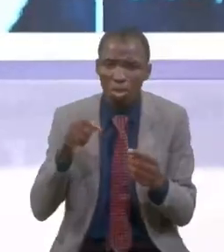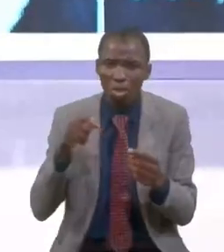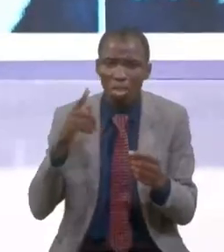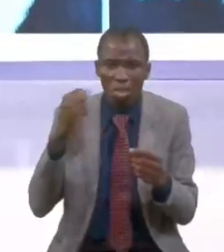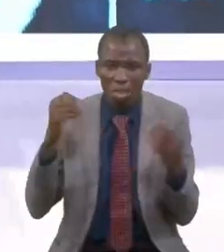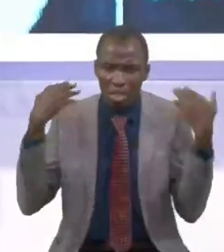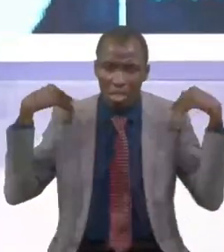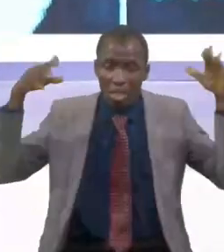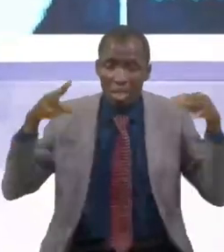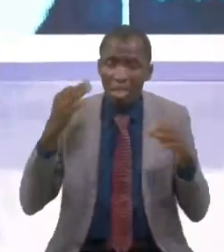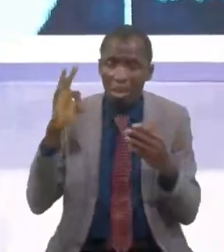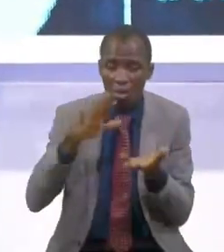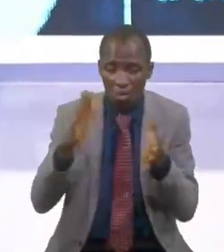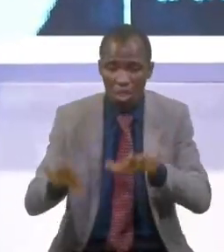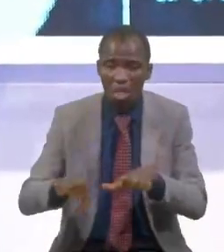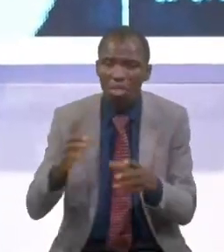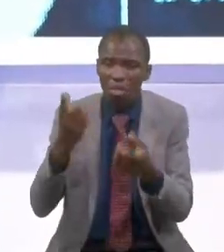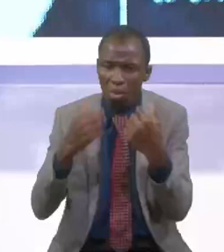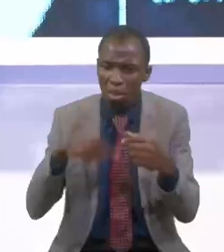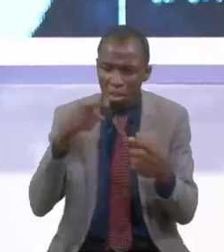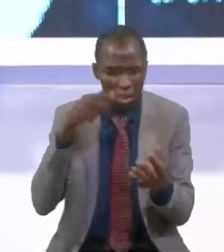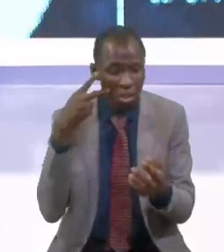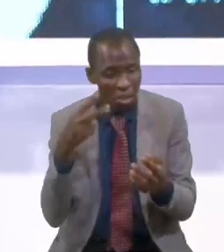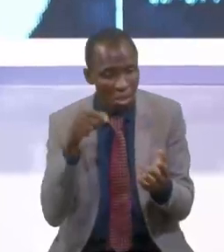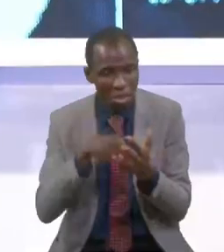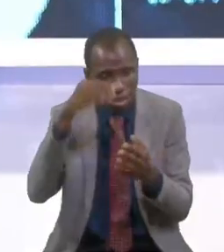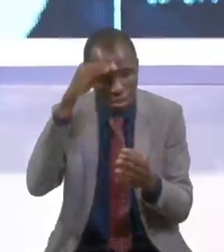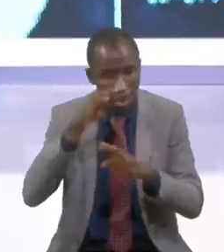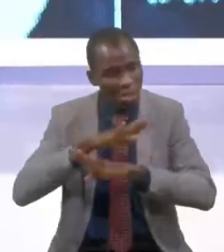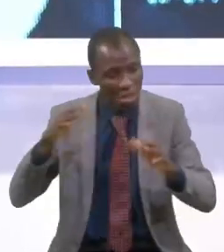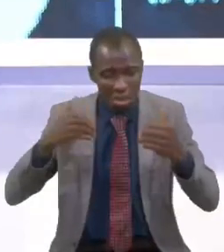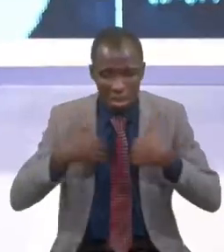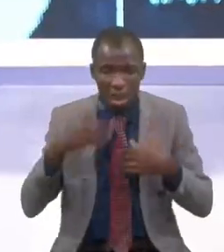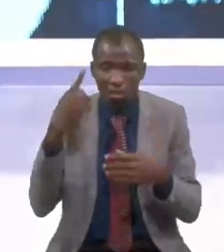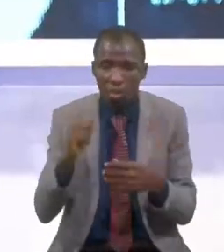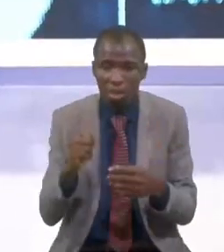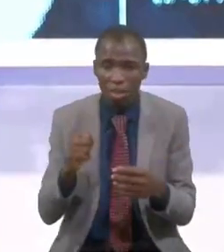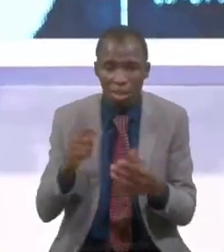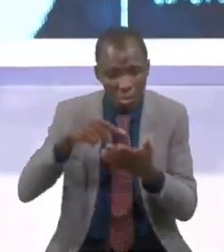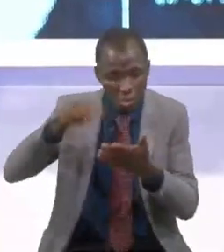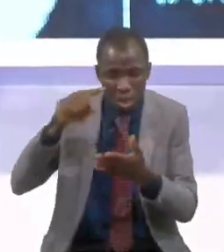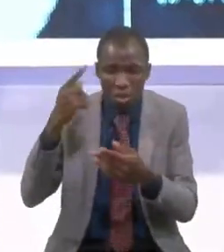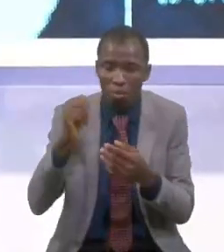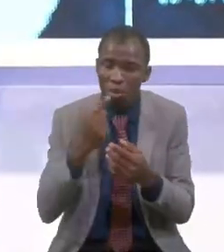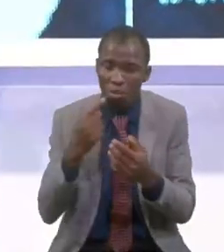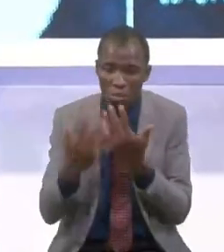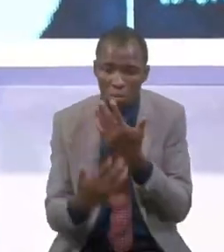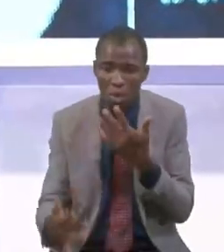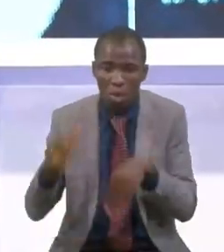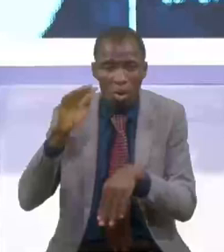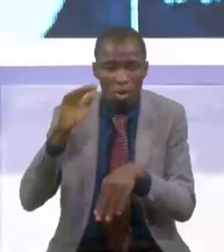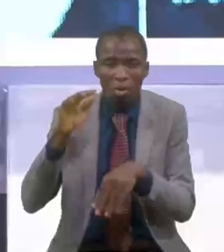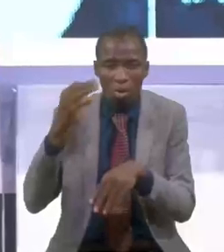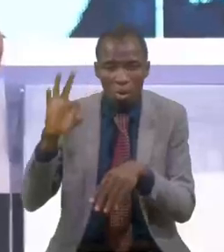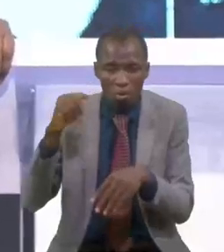l'ange exterminateur vient il dit que regardez cet homme là il n'a pas le le signe du sang de